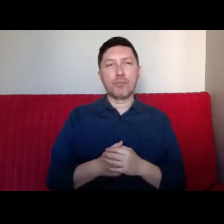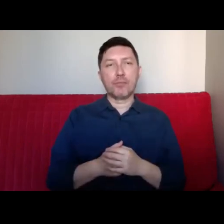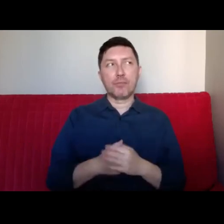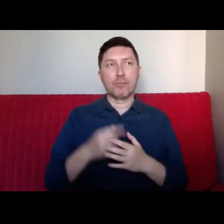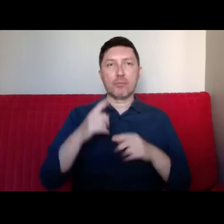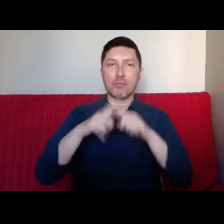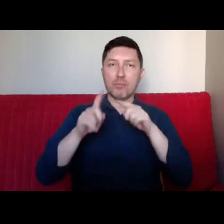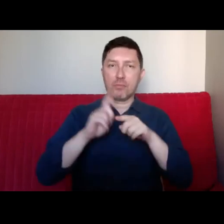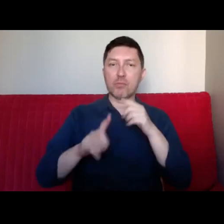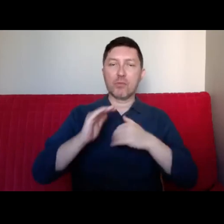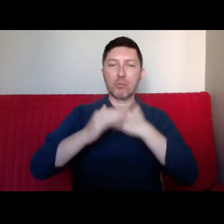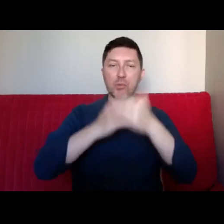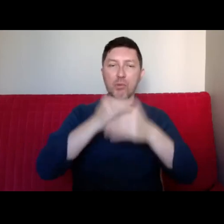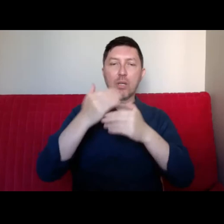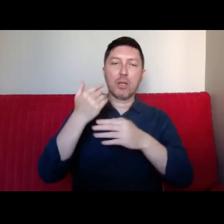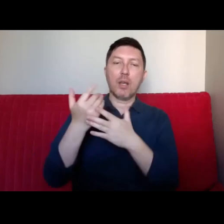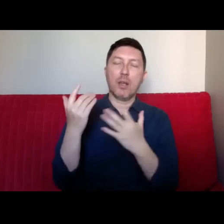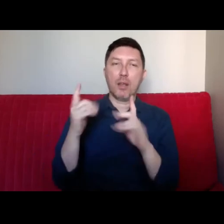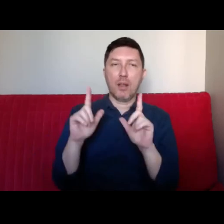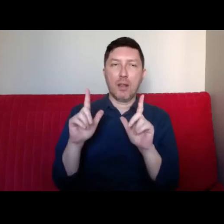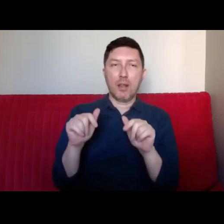une méthodologie pour développer